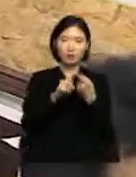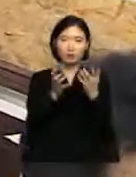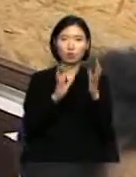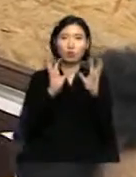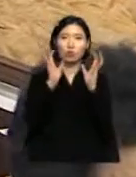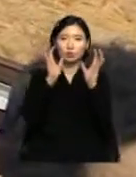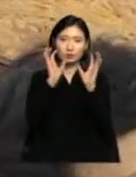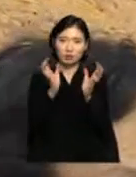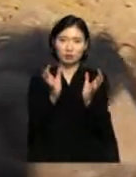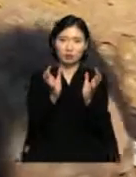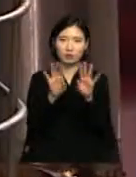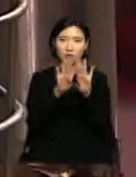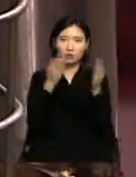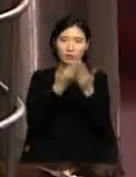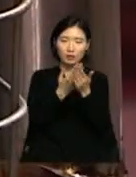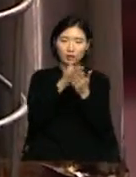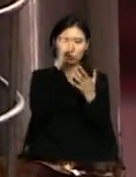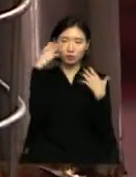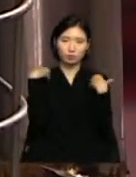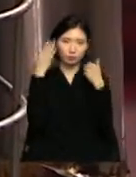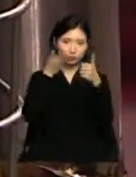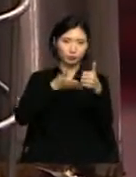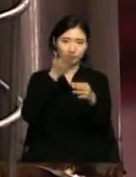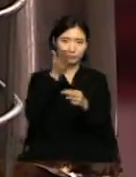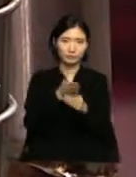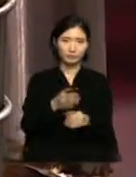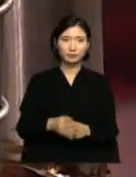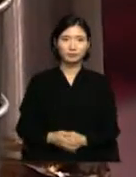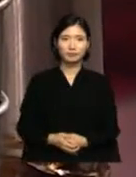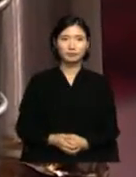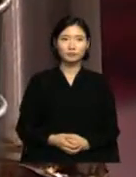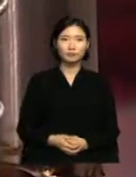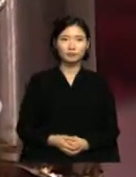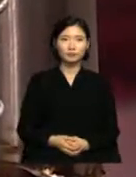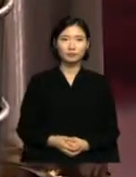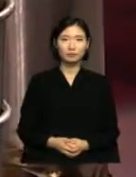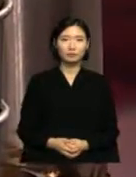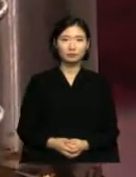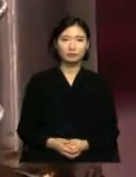것을 정부에 요구하고 있습니다. 딜라이브 서울경제케이블TV 박선아입니다.